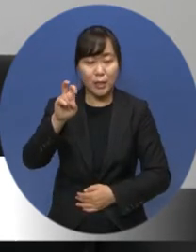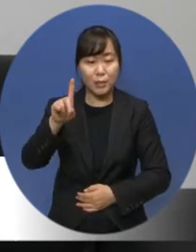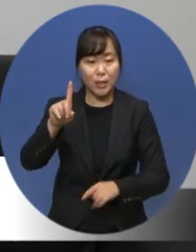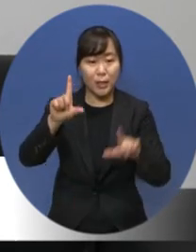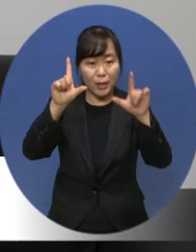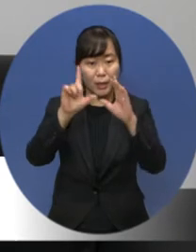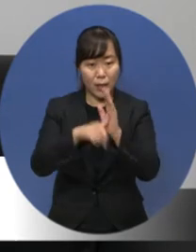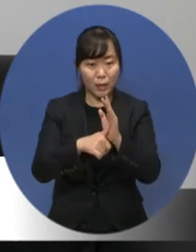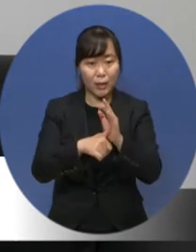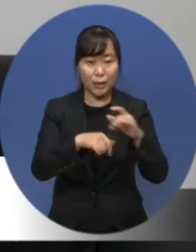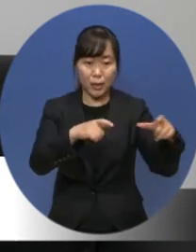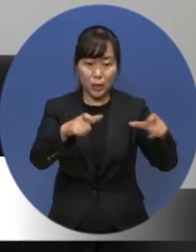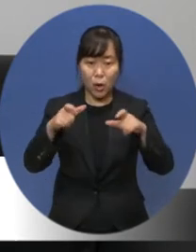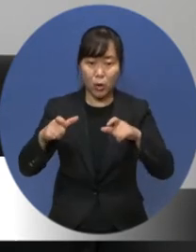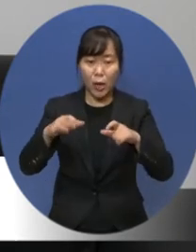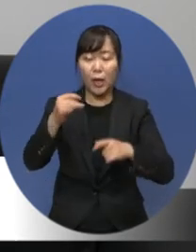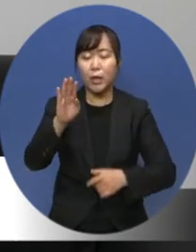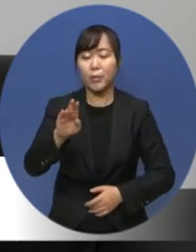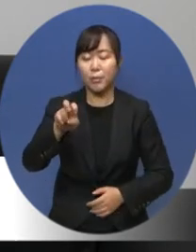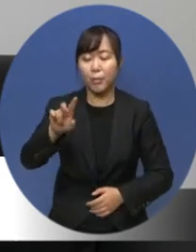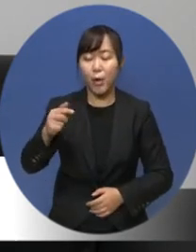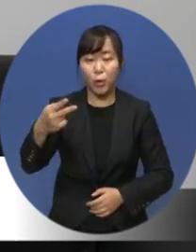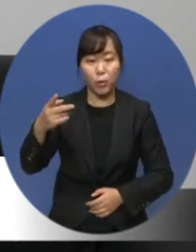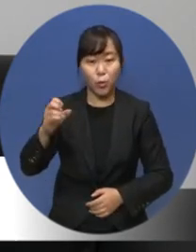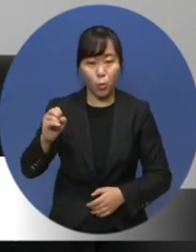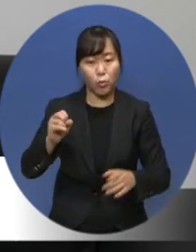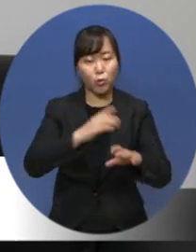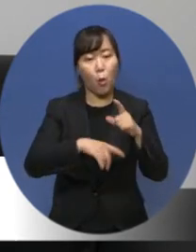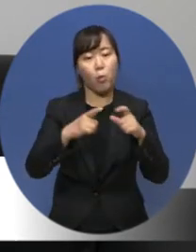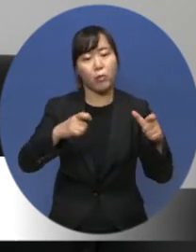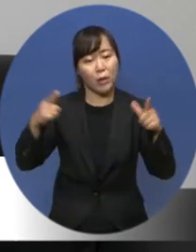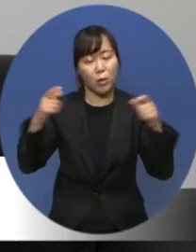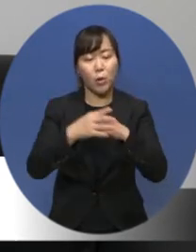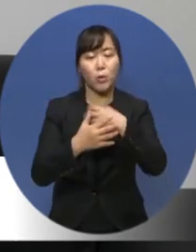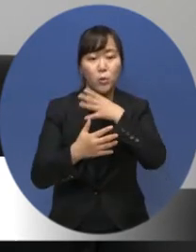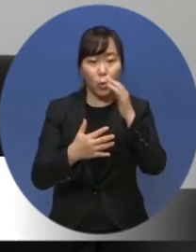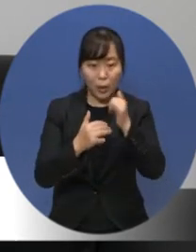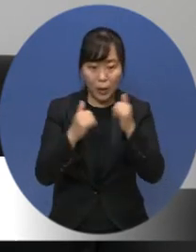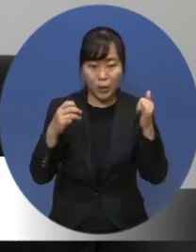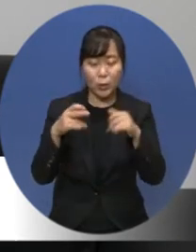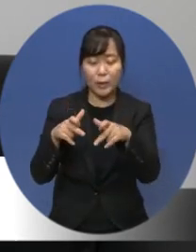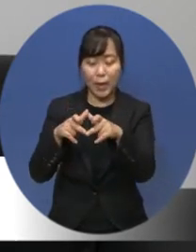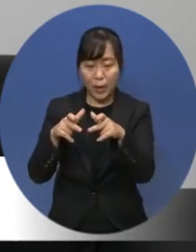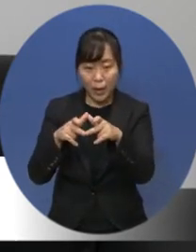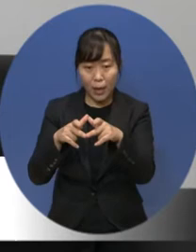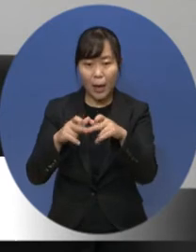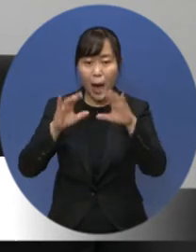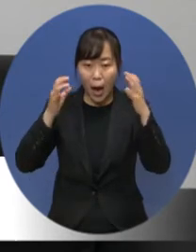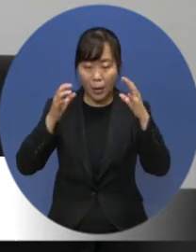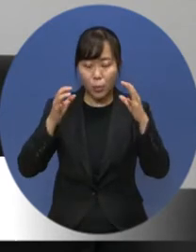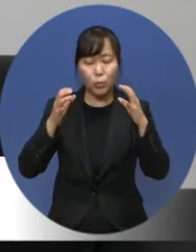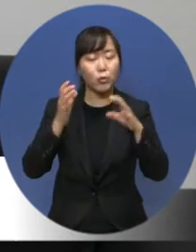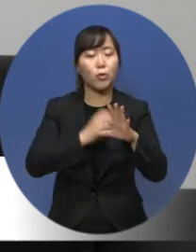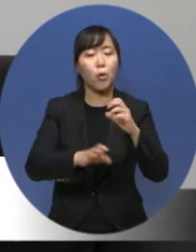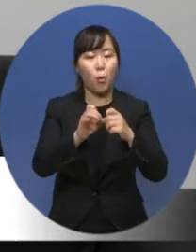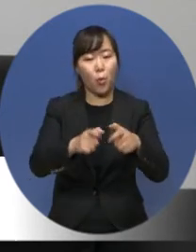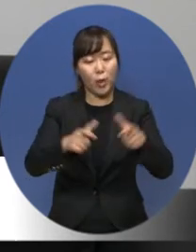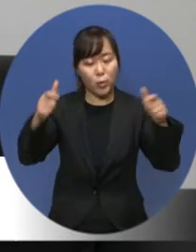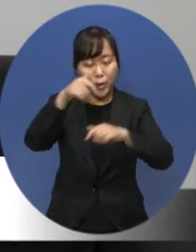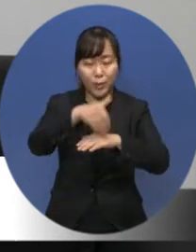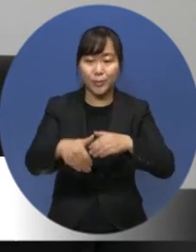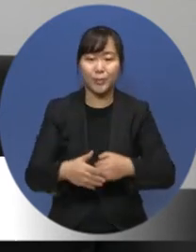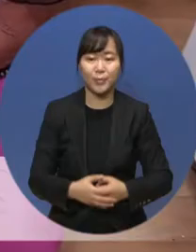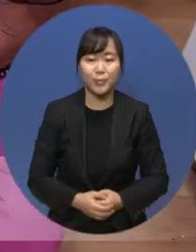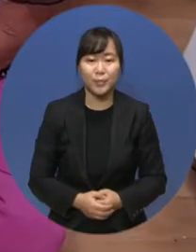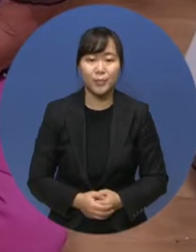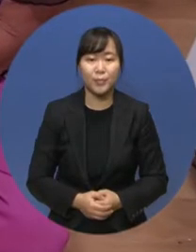대상 지역을 전 읍면동으로 확대하고 대상자는 노인을 비롯한 장애인, 아동 등으로 확대할